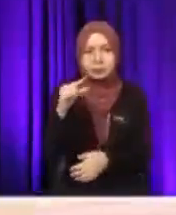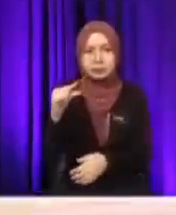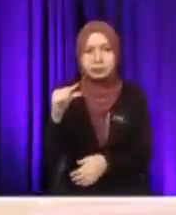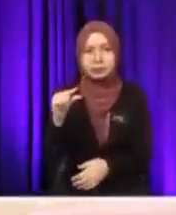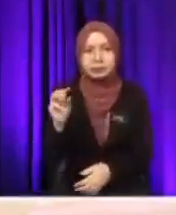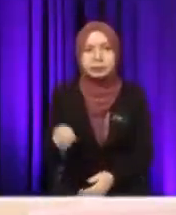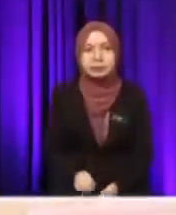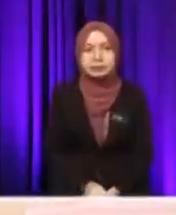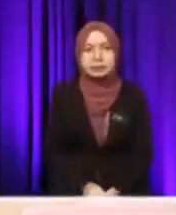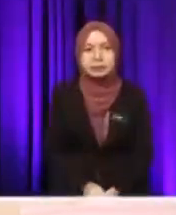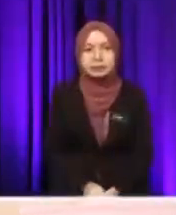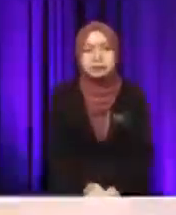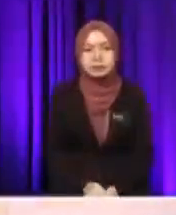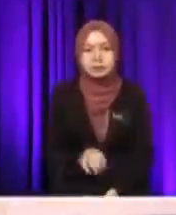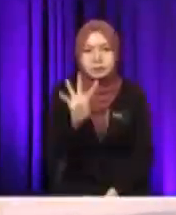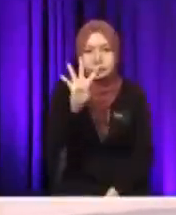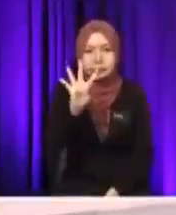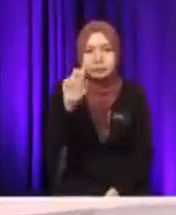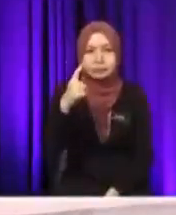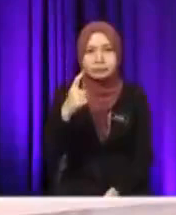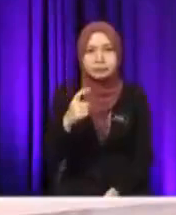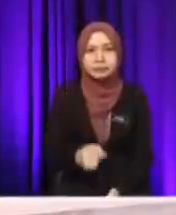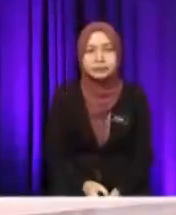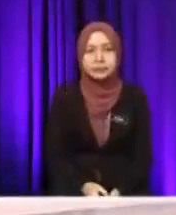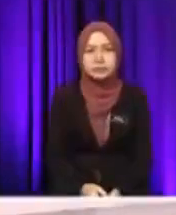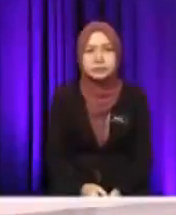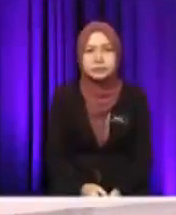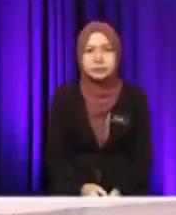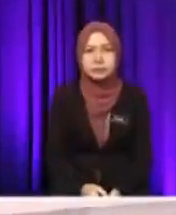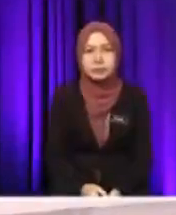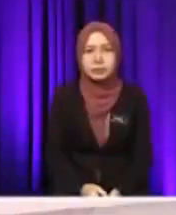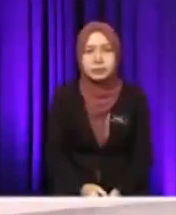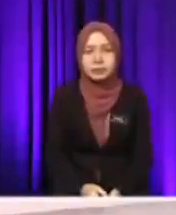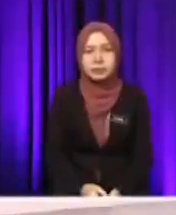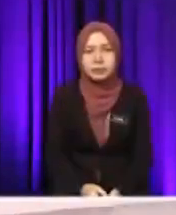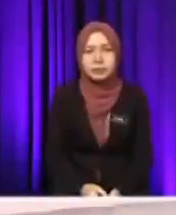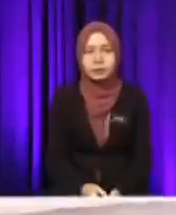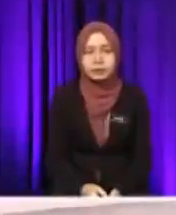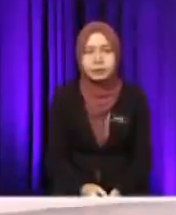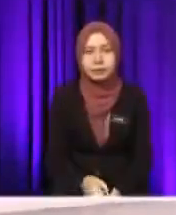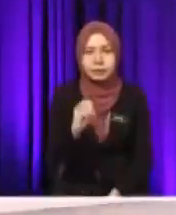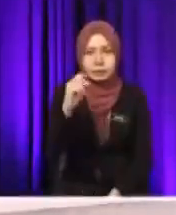25 gram tu lebih kurang 4 aja. 4 cube, 4 hingga 5 cube lah. Okay.